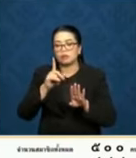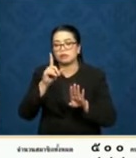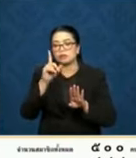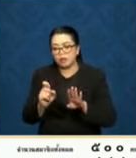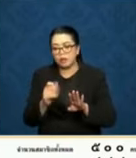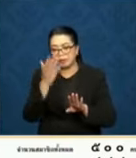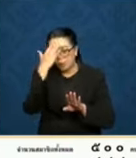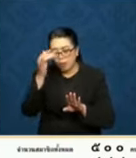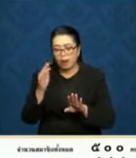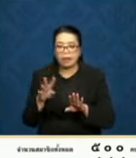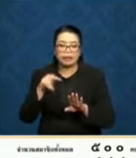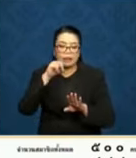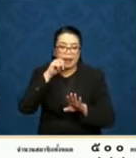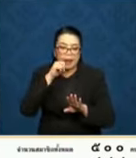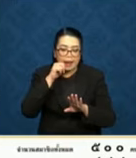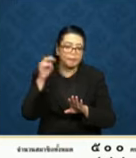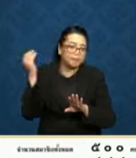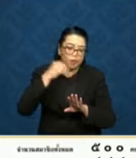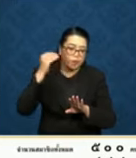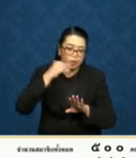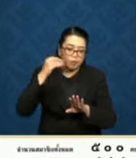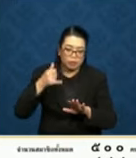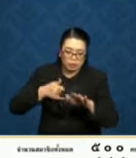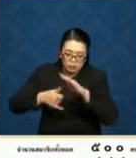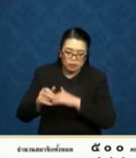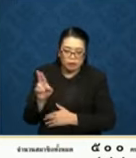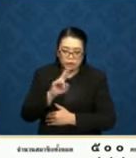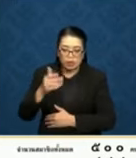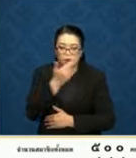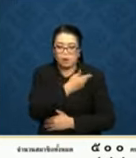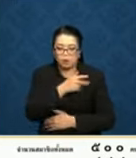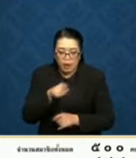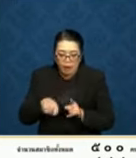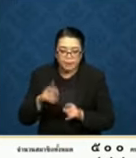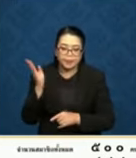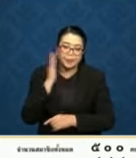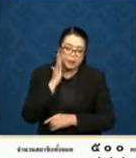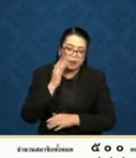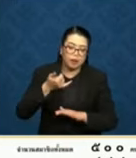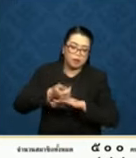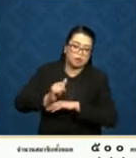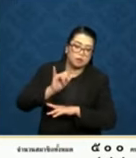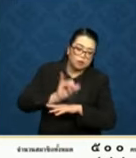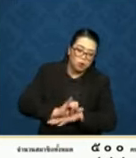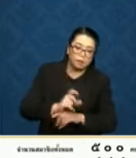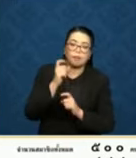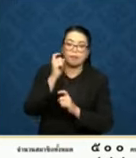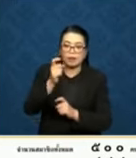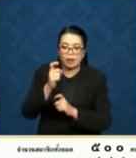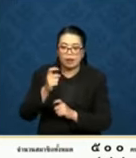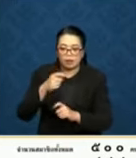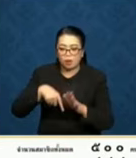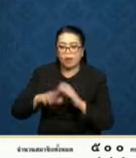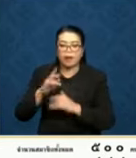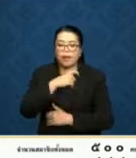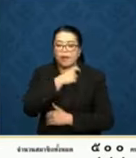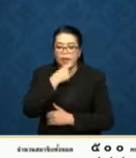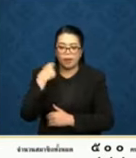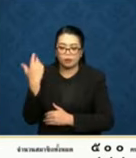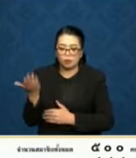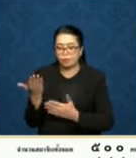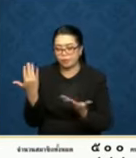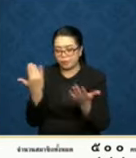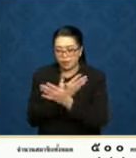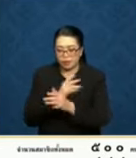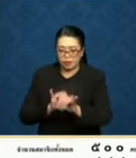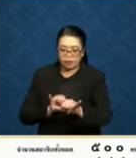หรอถ้หากวาผู้คนที่อาสายอยู่จะเดนเข้าไปใช้หองน้ำจะเจอส่วนเปลี่ยกก่อนก็จะลนล้มและเป็อัตรายได้ซึ่งเมื่สัรปผมเอง